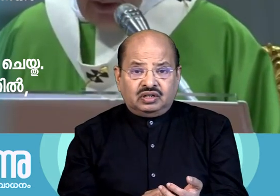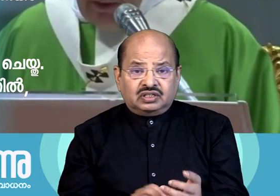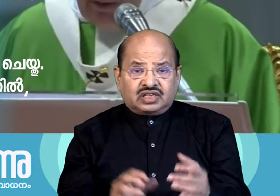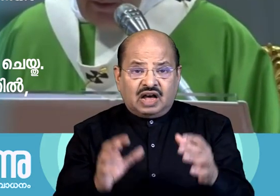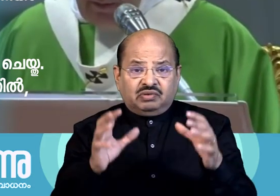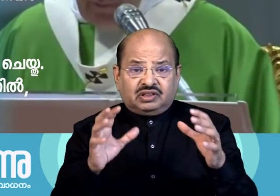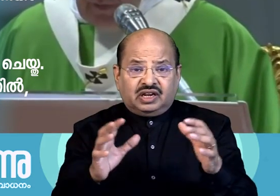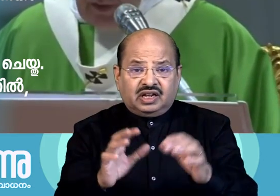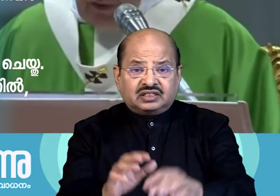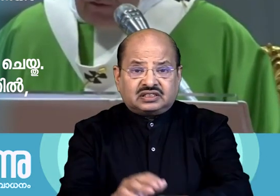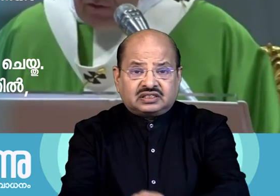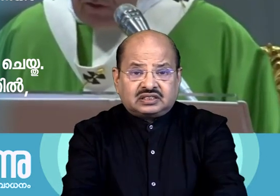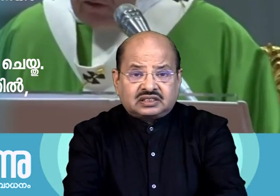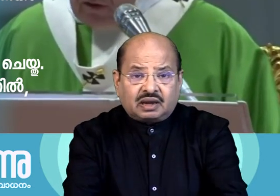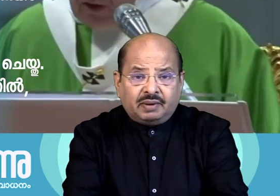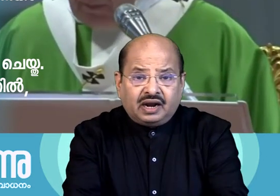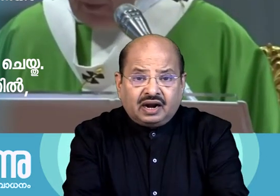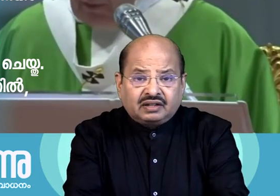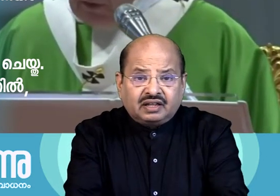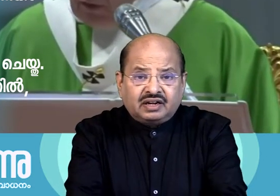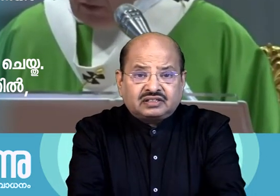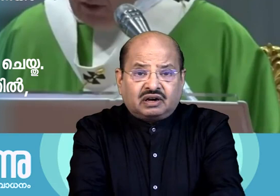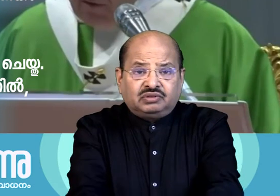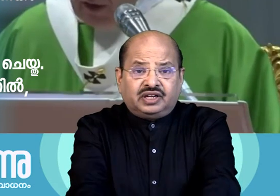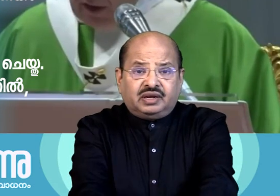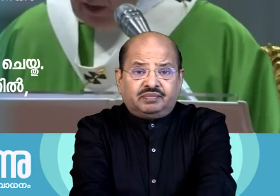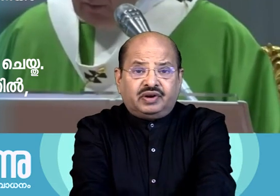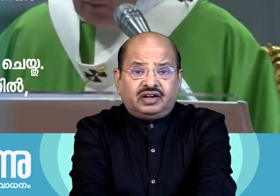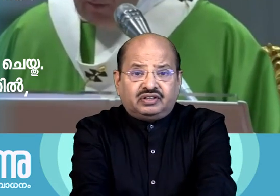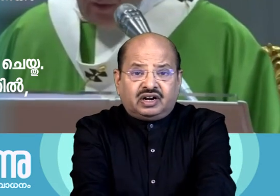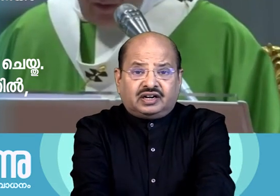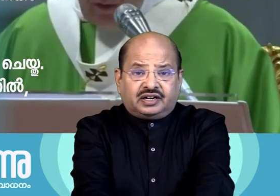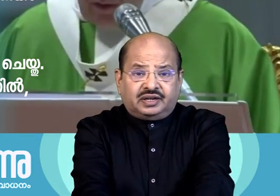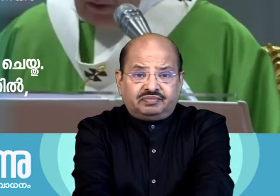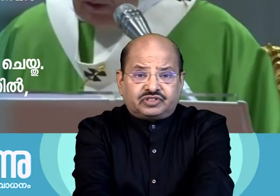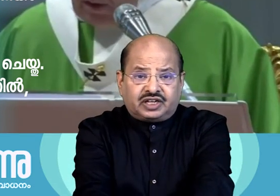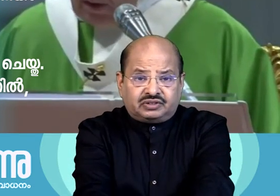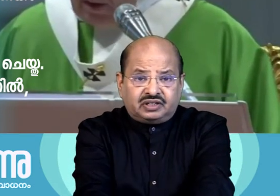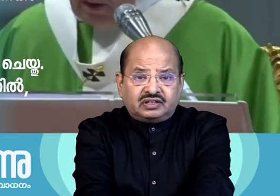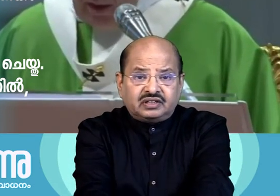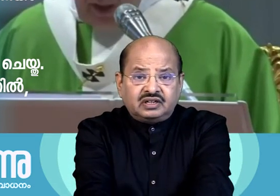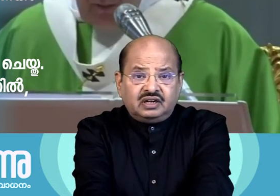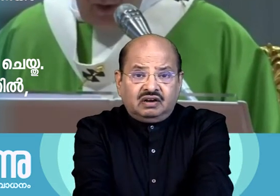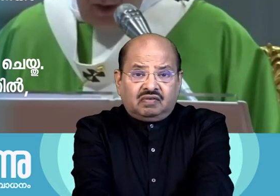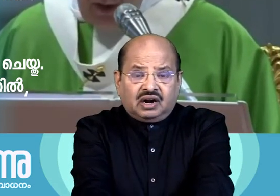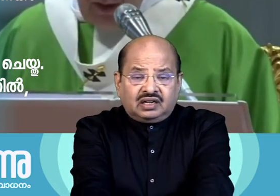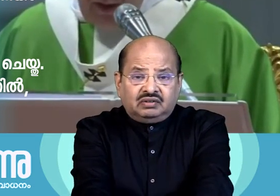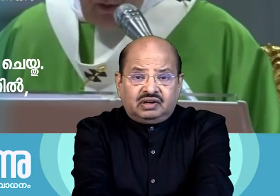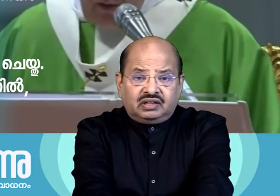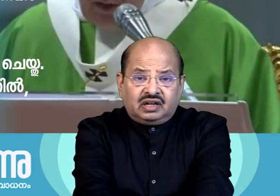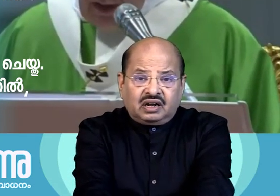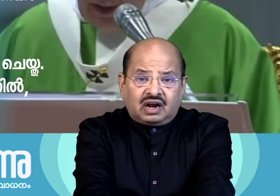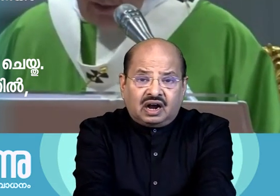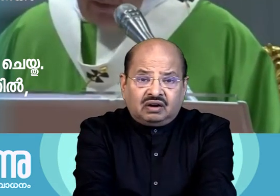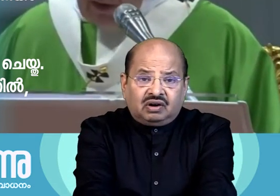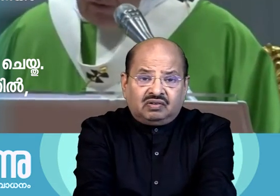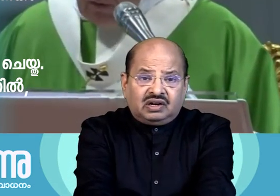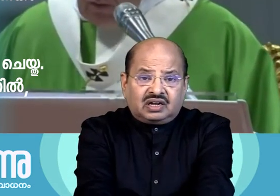ഒരു സാർവത്രിക സഭയാണെന്നതിൻ്റെ സൗന്ദര്യം എടുത്തുകാട്ടുകയും ചെയ്ത് വളർന്നു